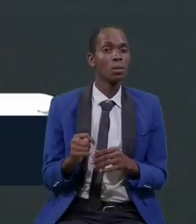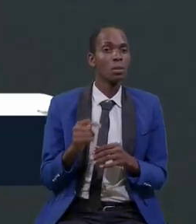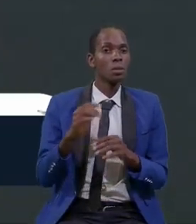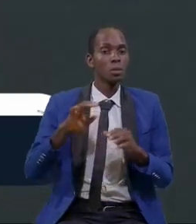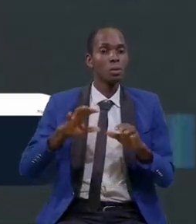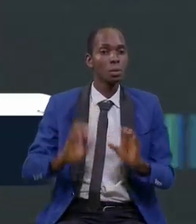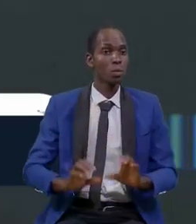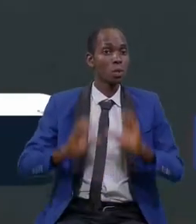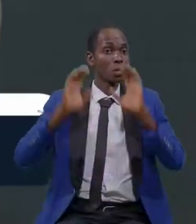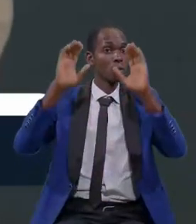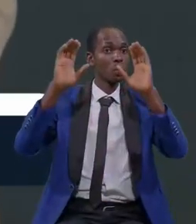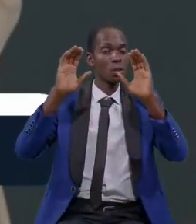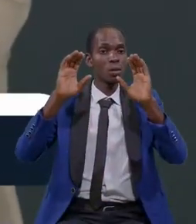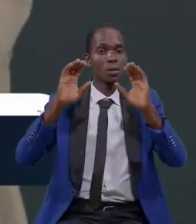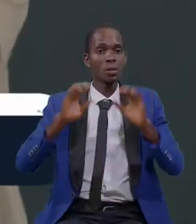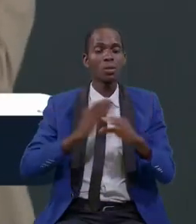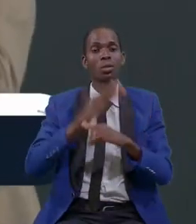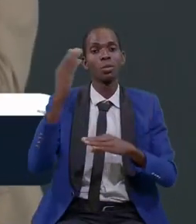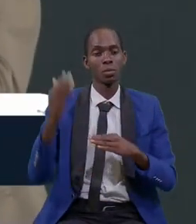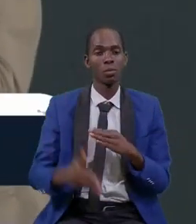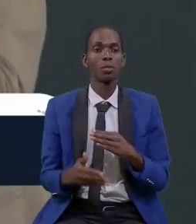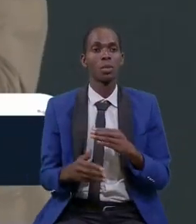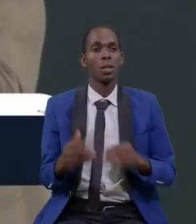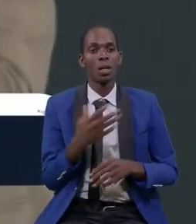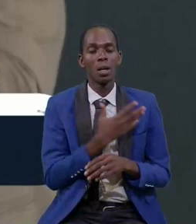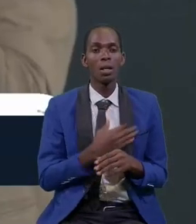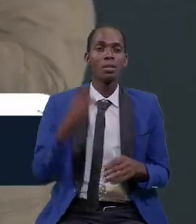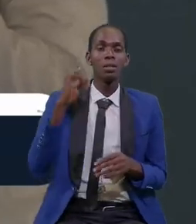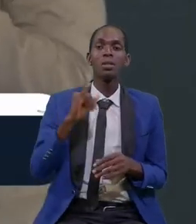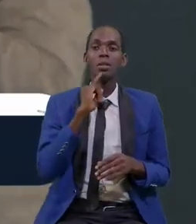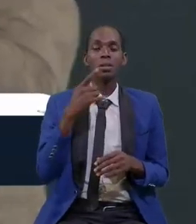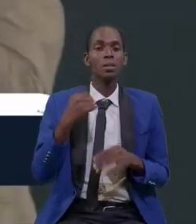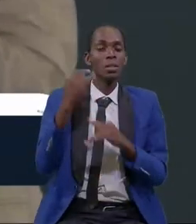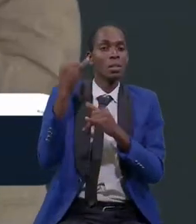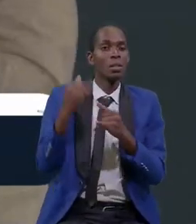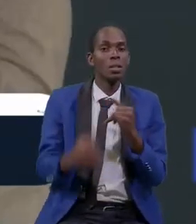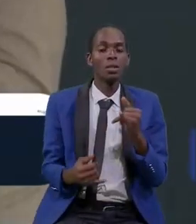est le commencement de notre foi. Et il est la fin même, l'apogée